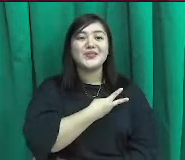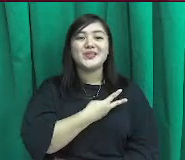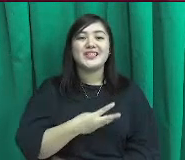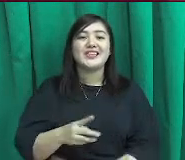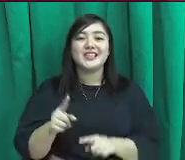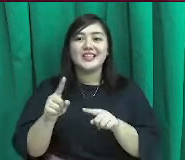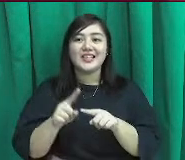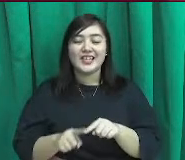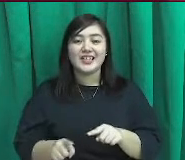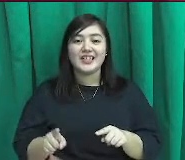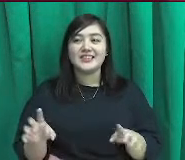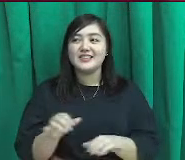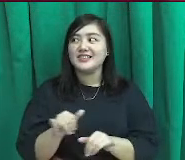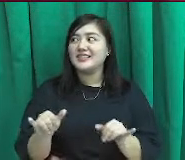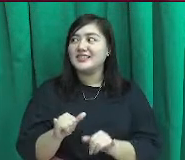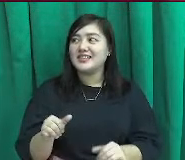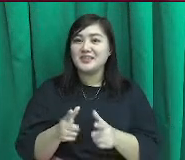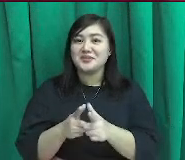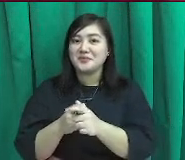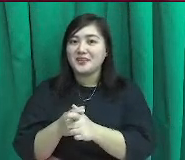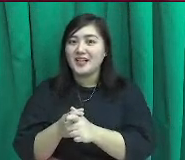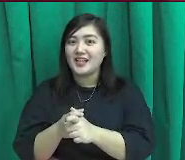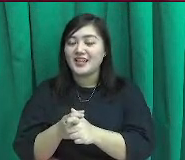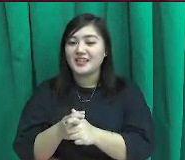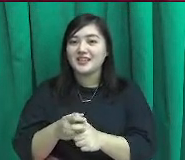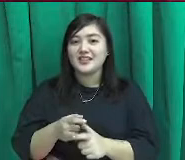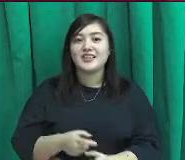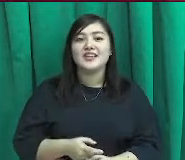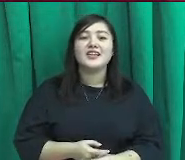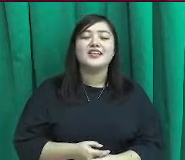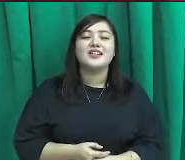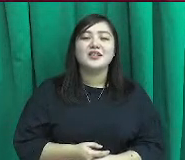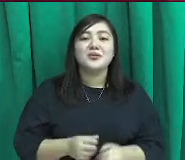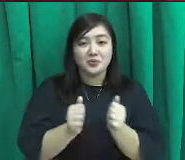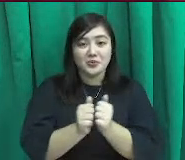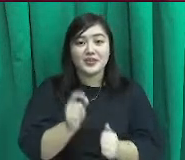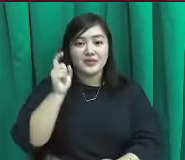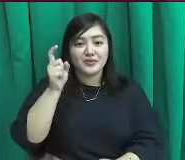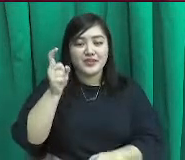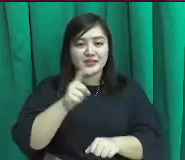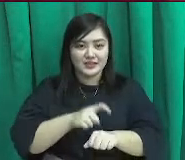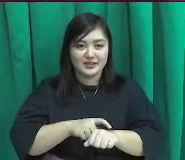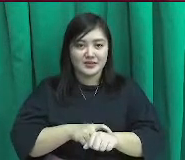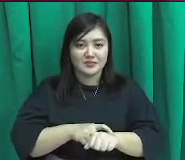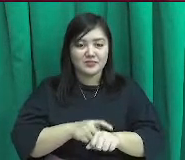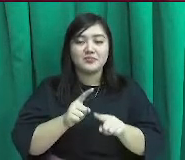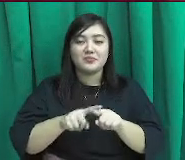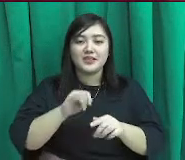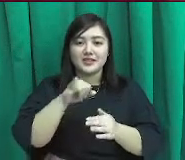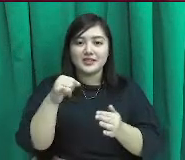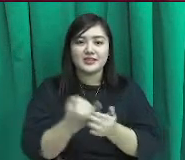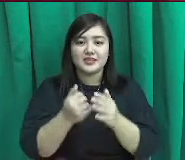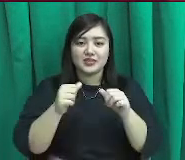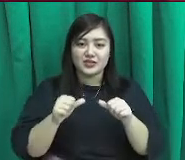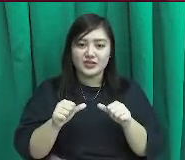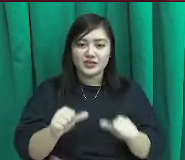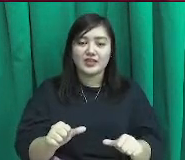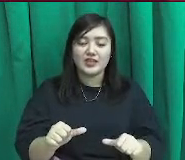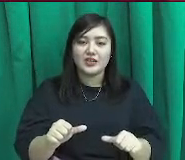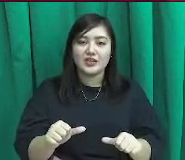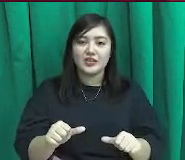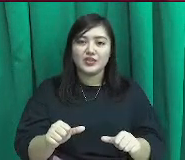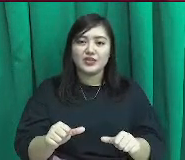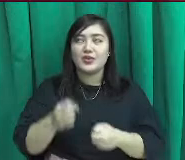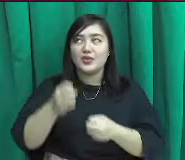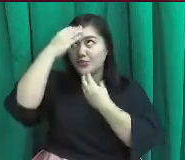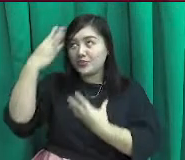panahon. Hindi natin kayang habulin yan. Ang kailangan natin ay magpatuloy lang tayo na sa Diyos at tayo umasa na tayo ipatinuin. Alright?